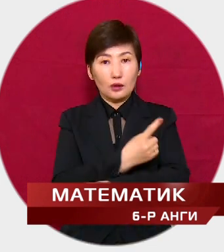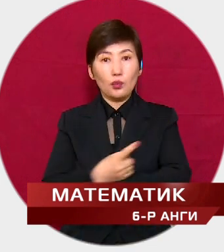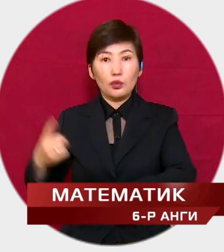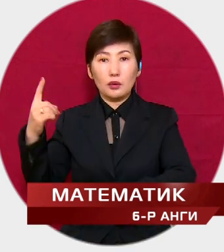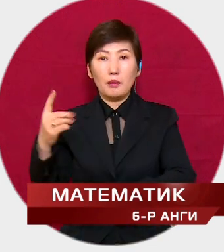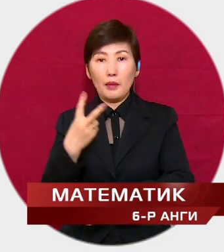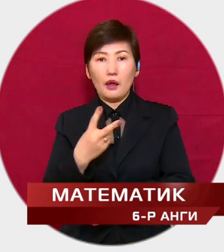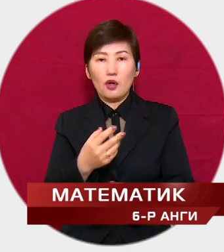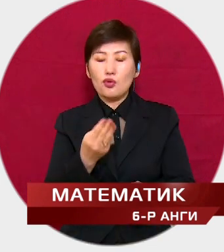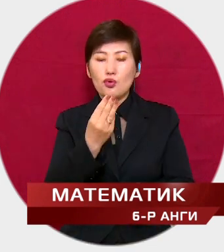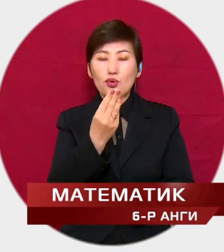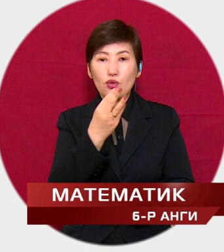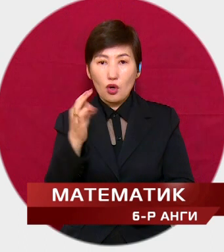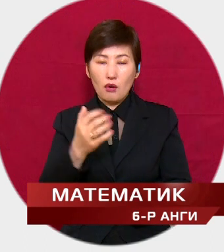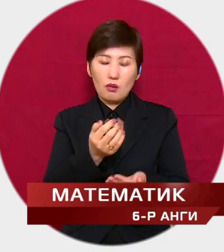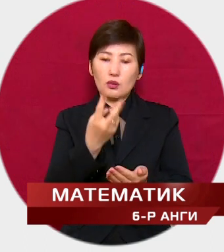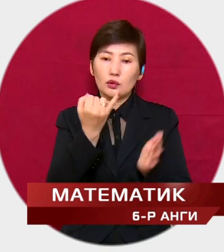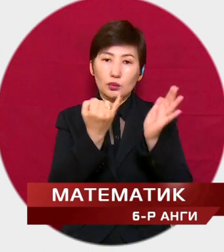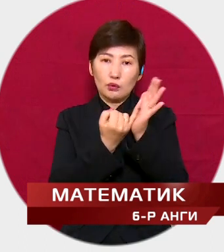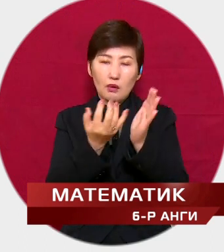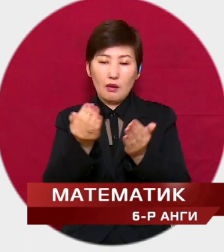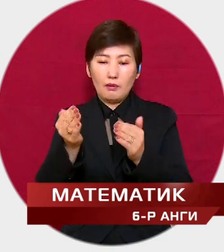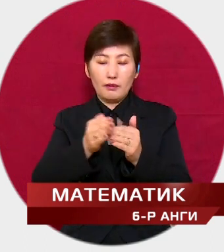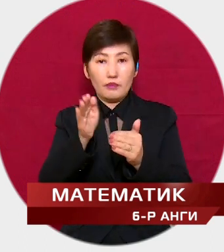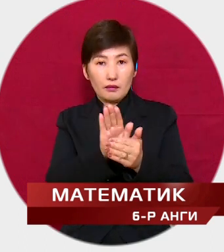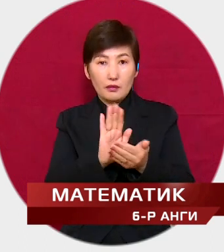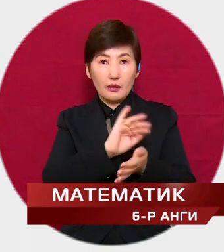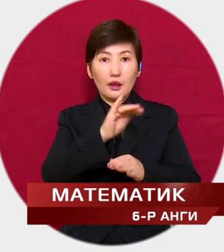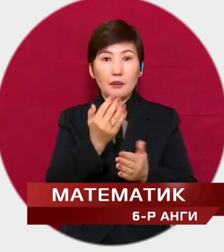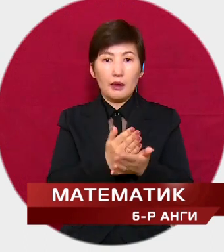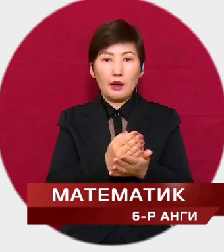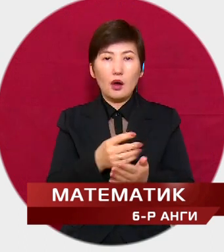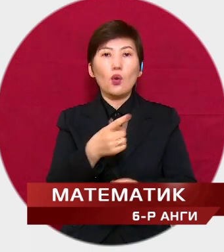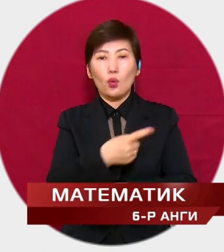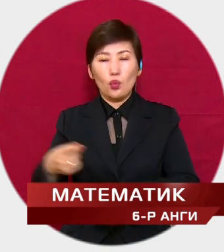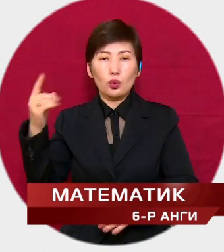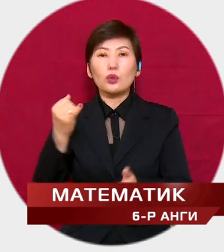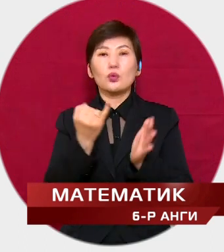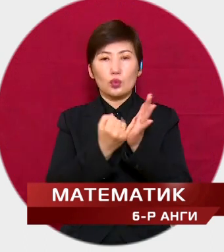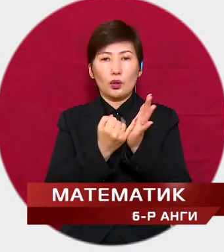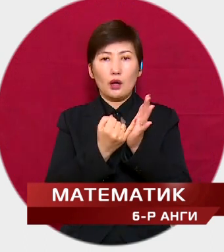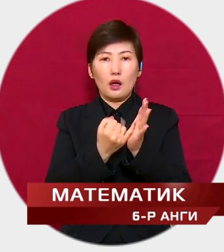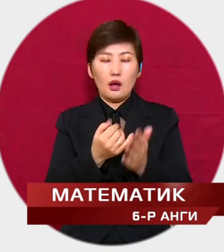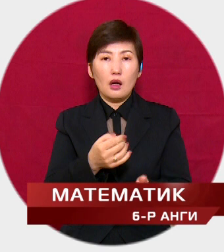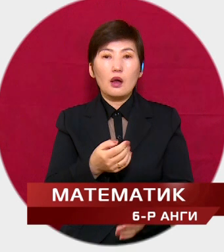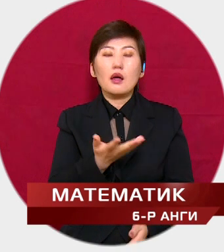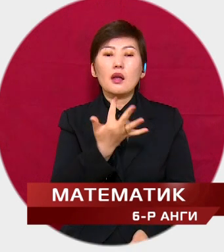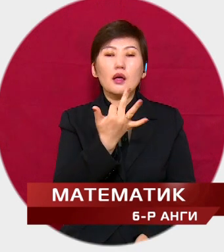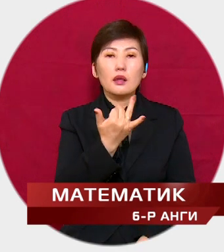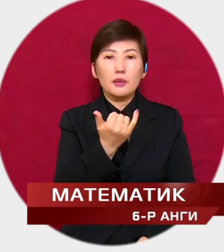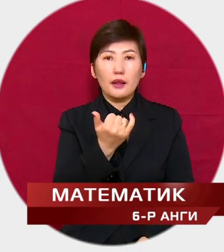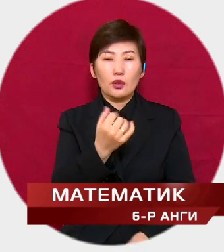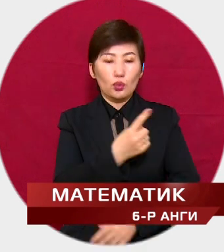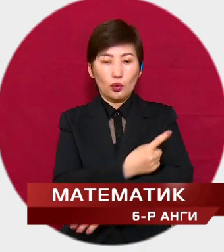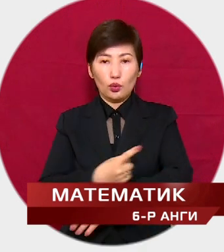маань 6 талтай байдаг учраас 6 өөр үр дүн гарна. За тийм учраас энэ шооны буусан нүднийхин тоогоор үр